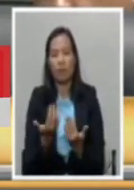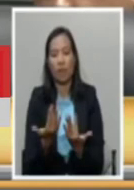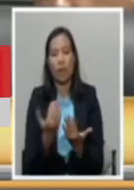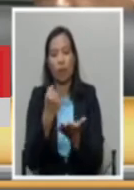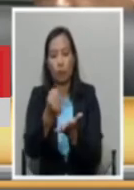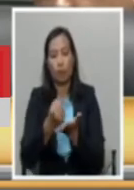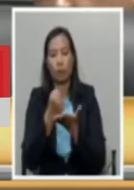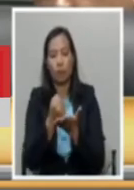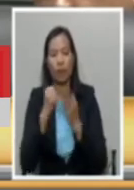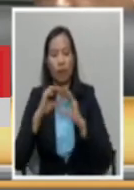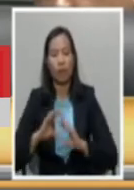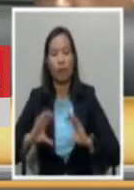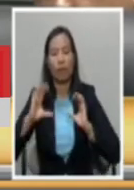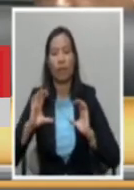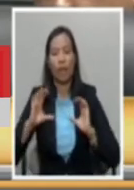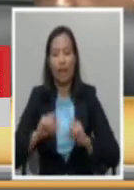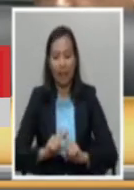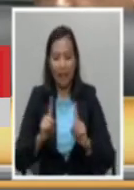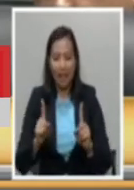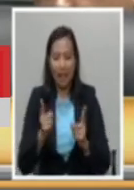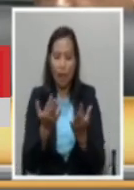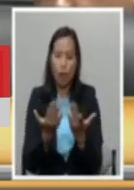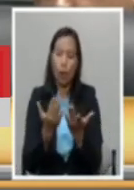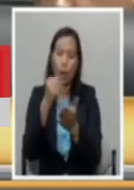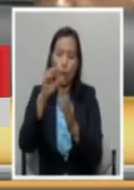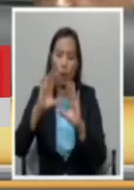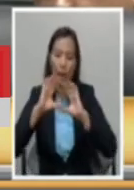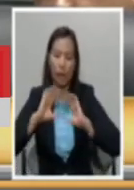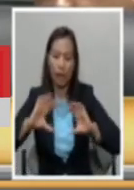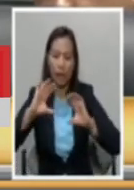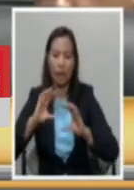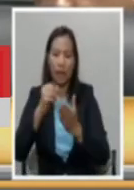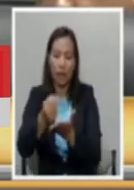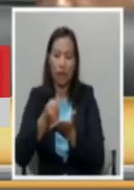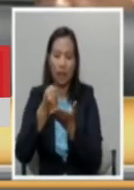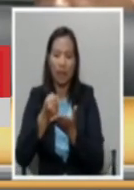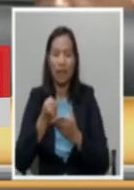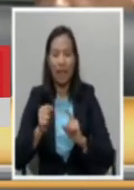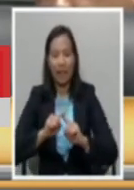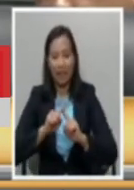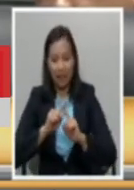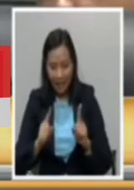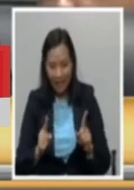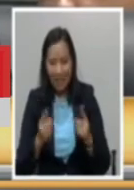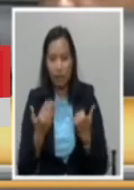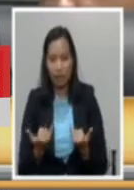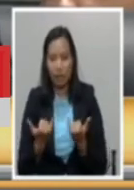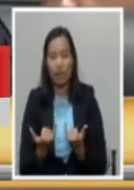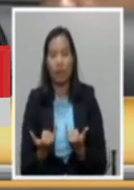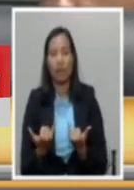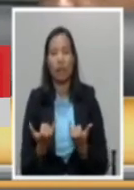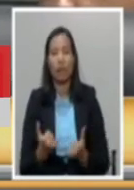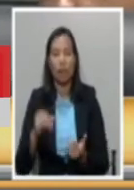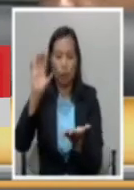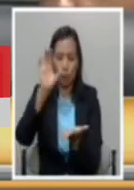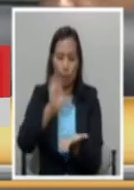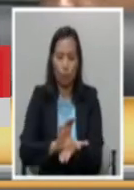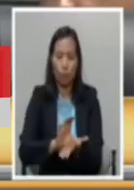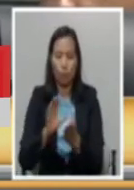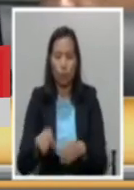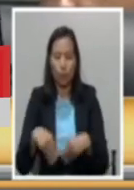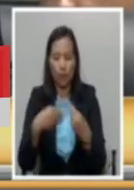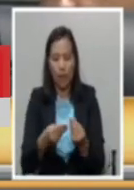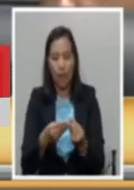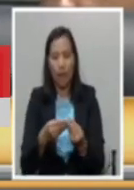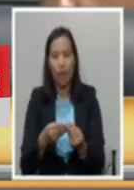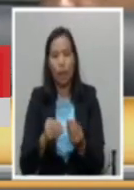อาศัยจากรัฐบาลรอให้รัฐบาลซับซิไดซ์กับเขาแต่วันนี้ถ้าเราสามารถลงทุนในเมกะโปรเจกต์เอาระบบ